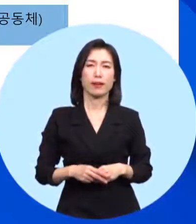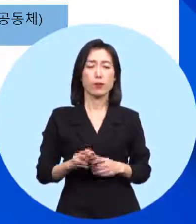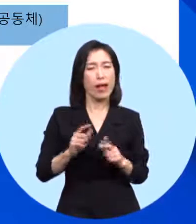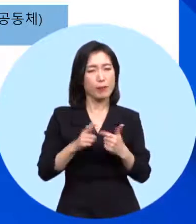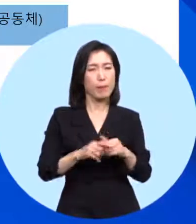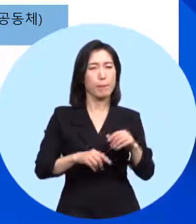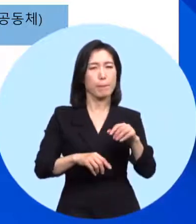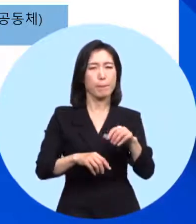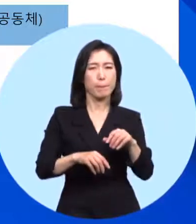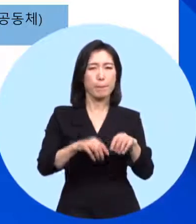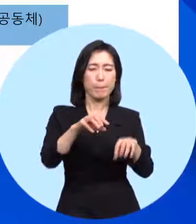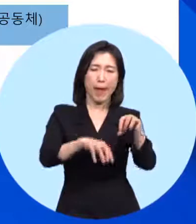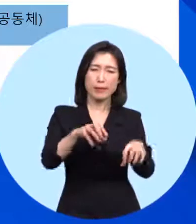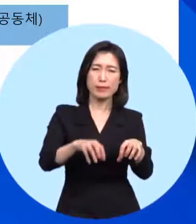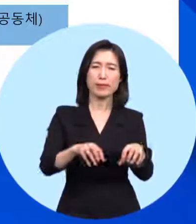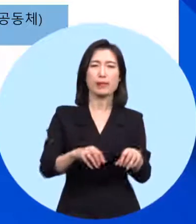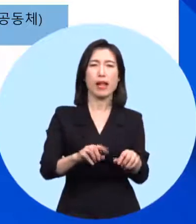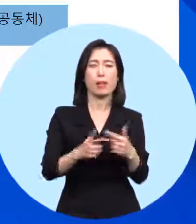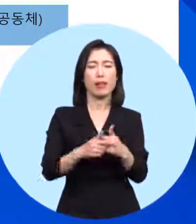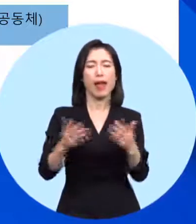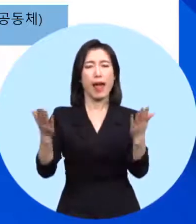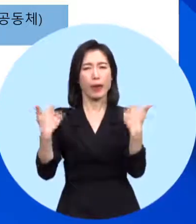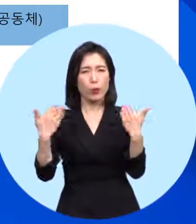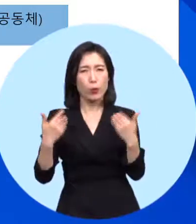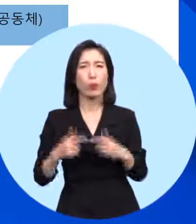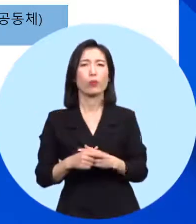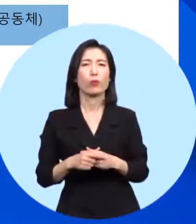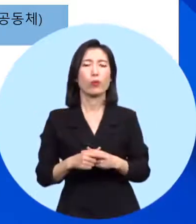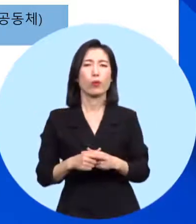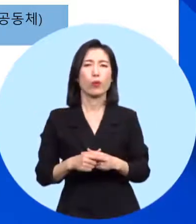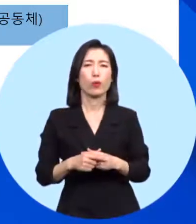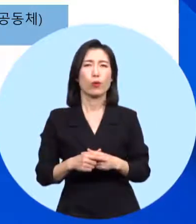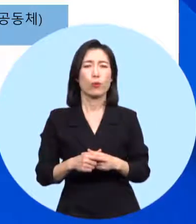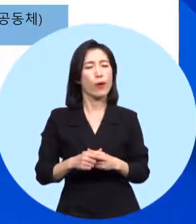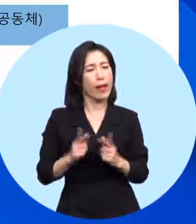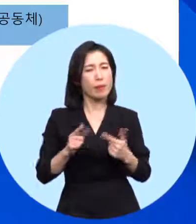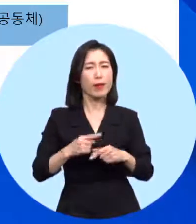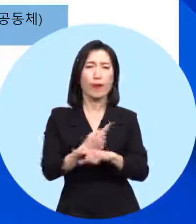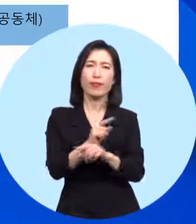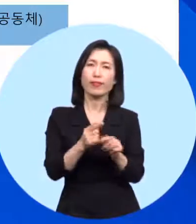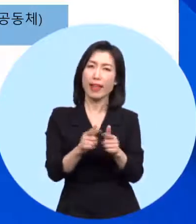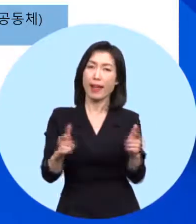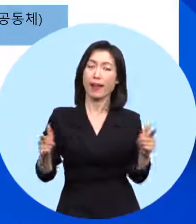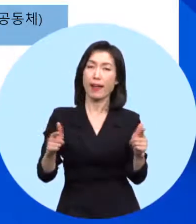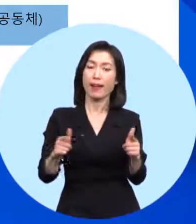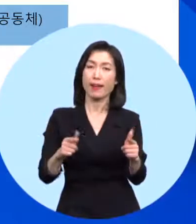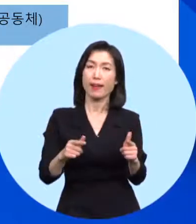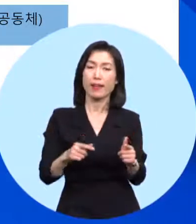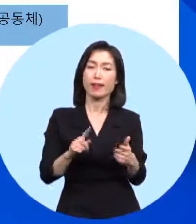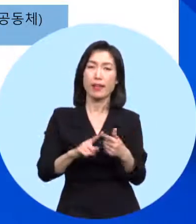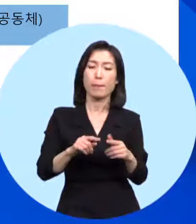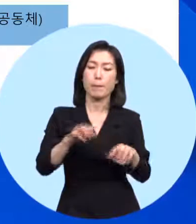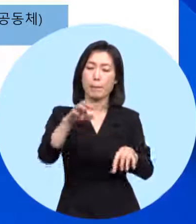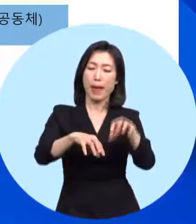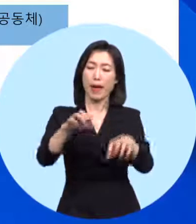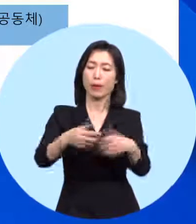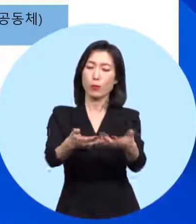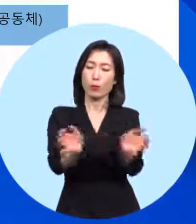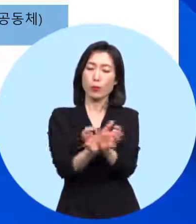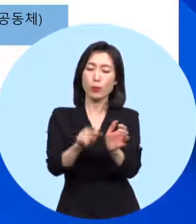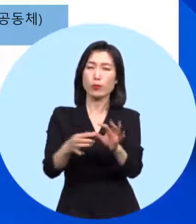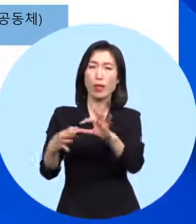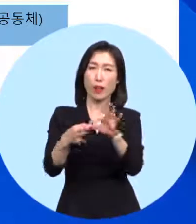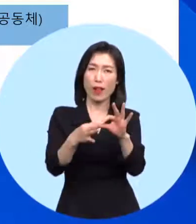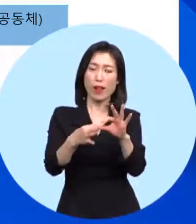마을이나 마을 학교 그리고 다양한 여러 가지 이 마을 공동체와